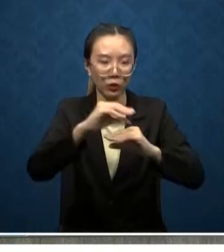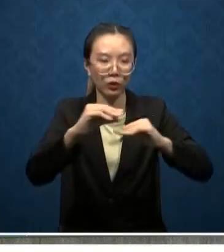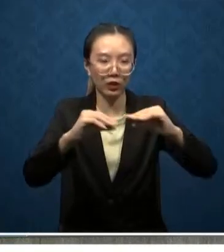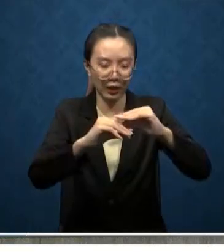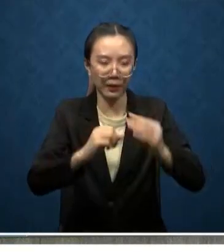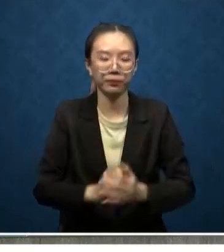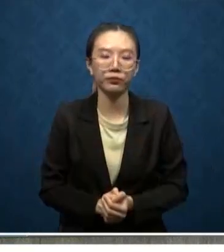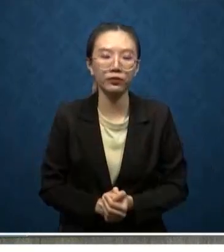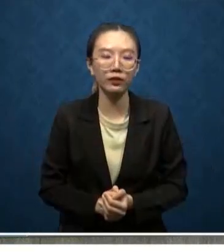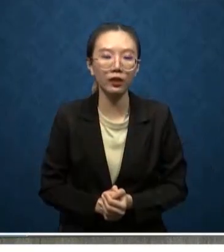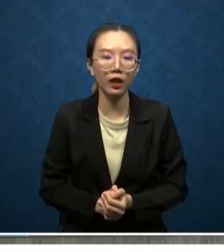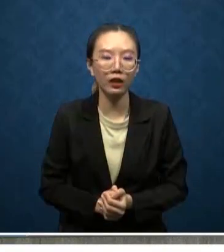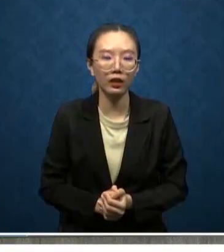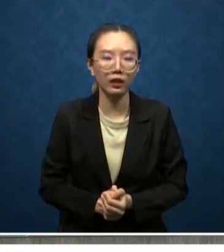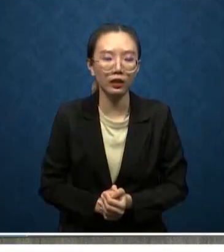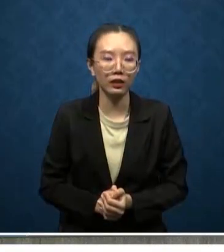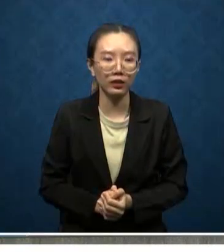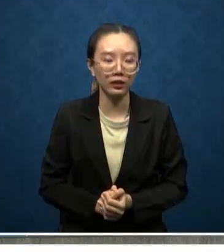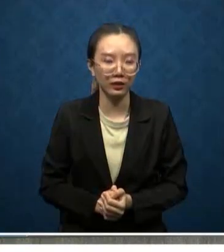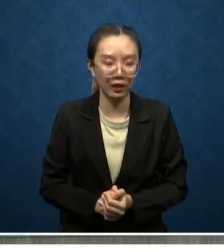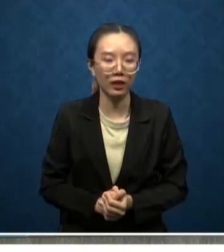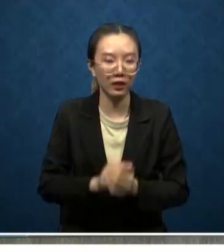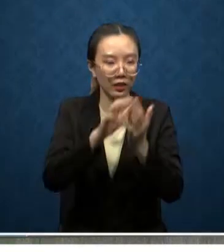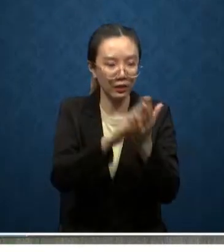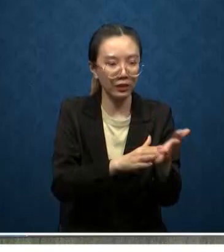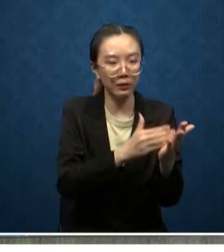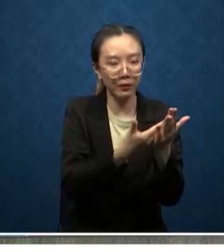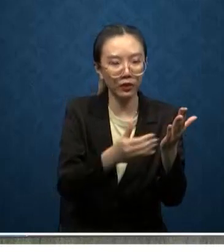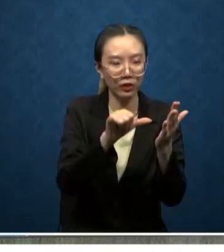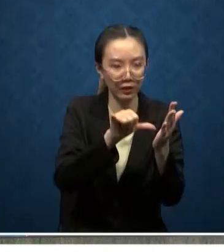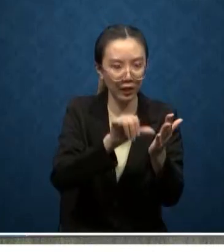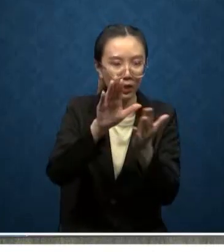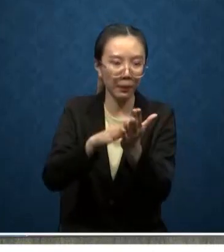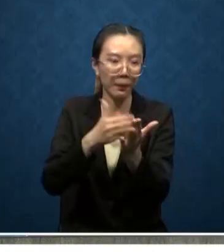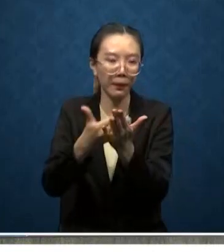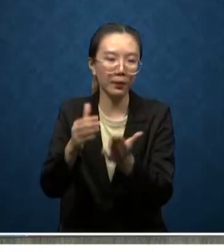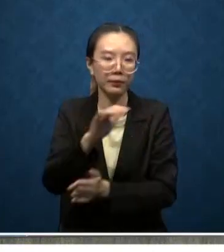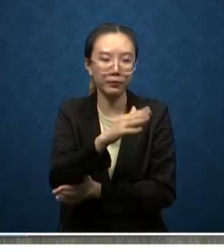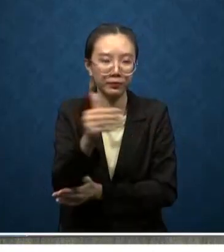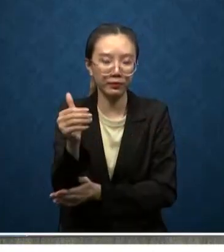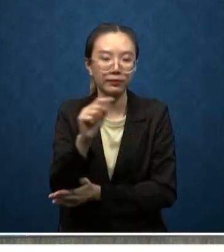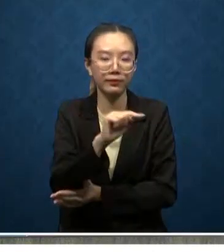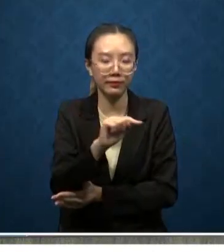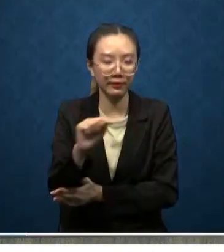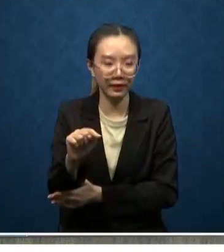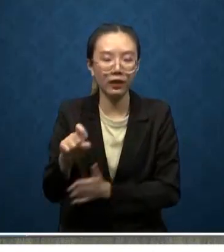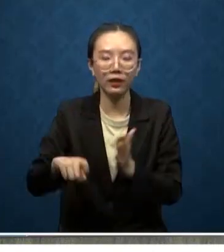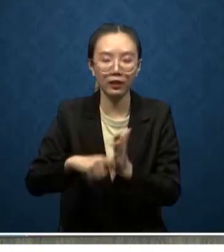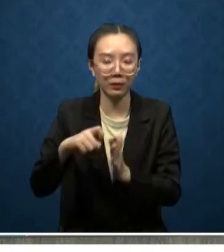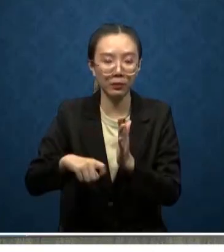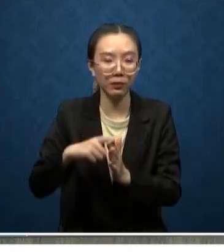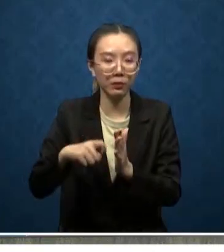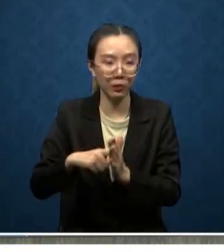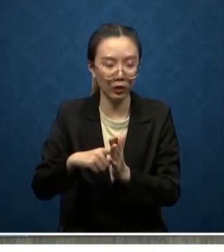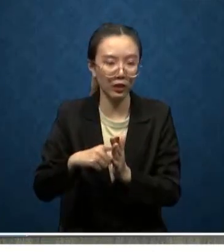ในการขับเคลื่อนการพัฒนาตามยุทธศาสตร์ชาติและแผนปฏิรูปประเทศเหตุแห่งปัญหาครับที่เป็น